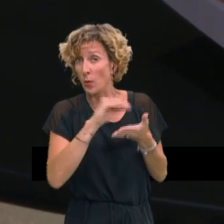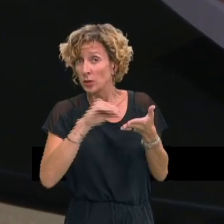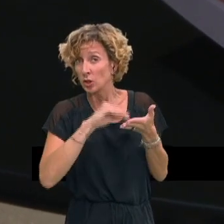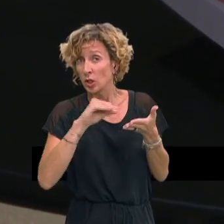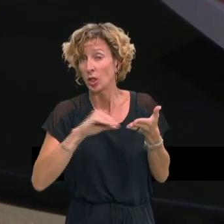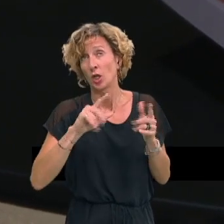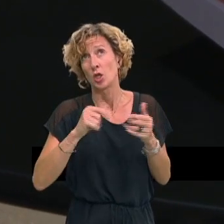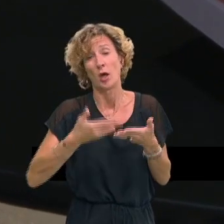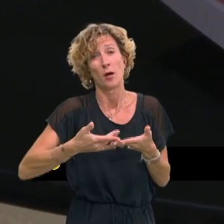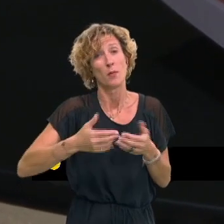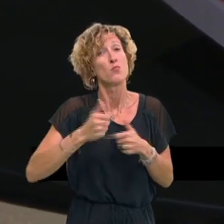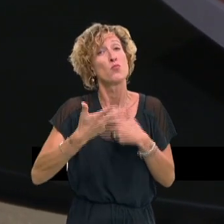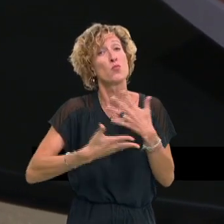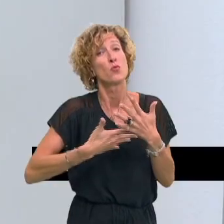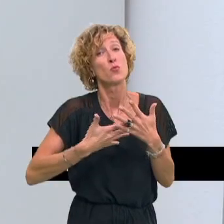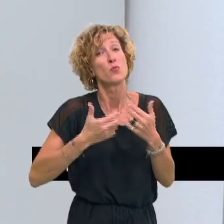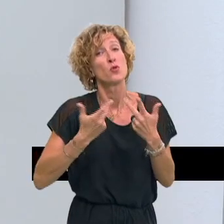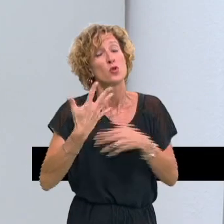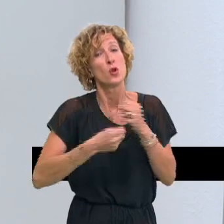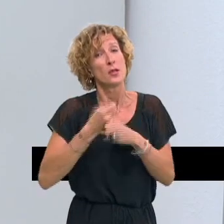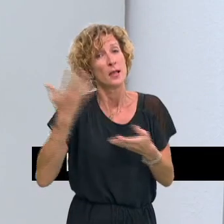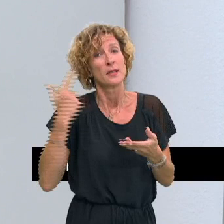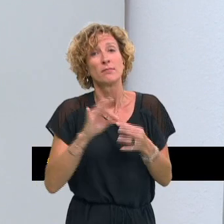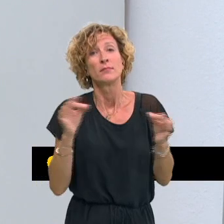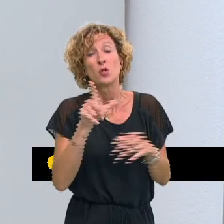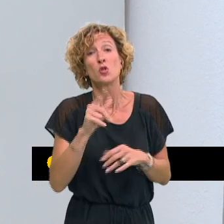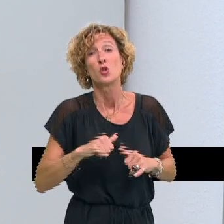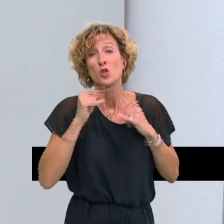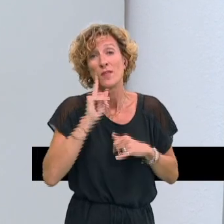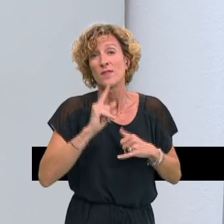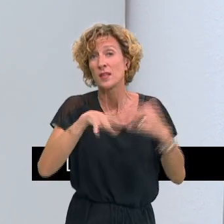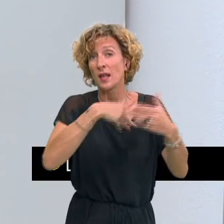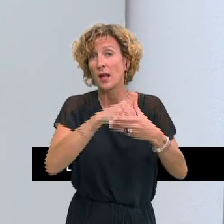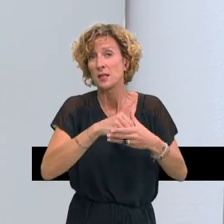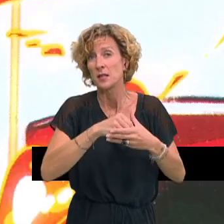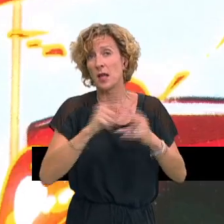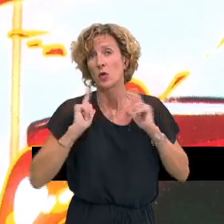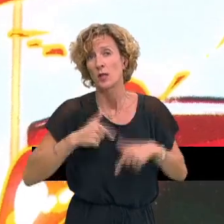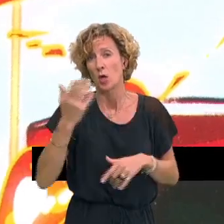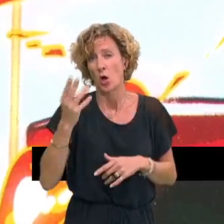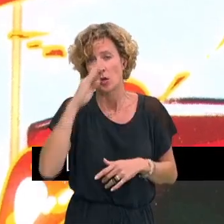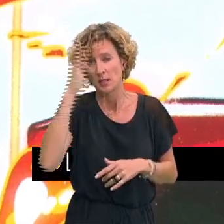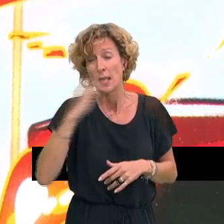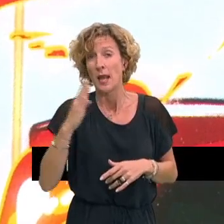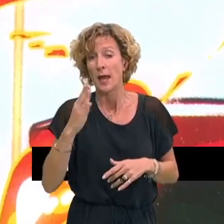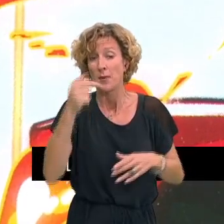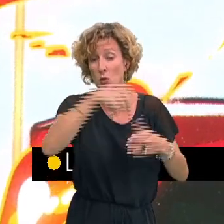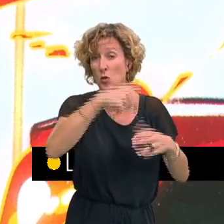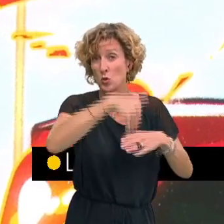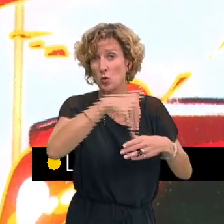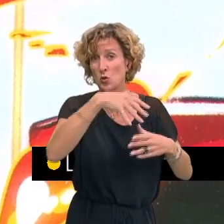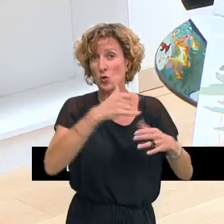il y a pas mal d'années déjà. C'est l'histoire de deux jeunes filles qui intègrent une grande école sur une île qui a été envahie par les dragons.